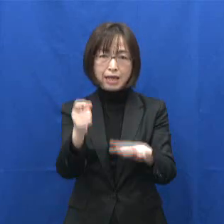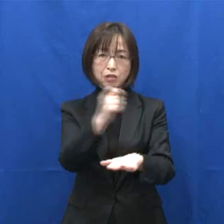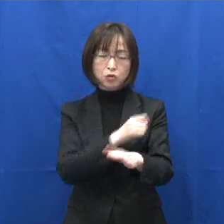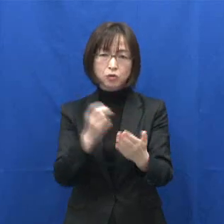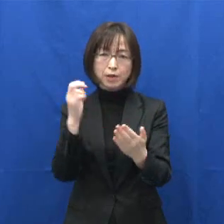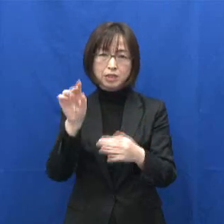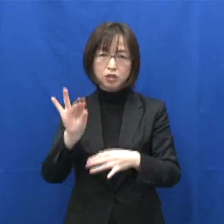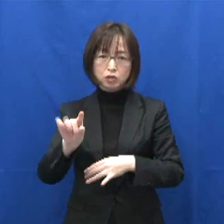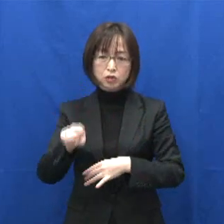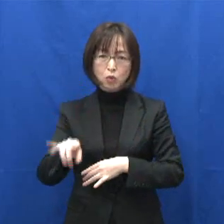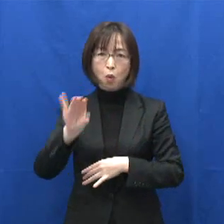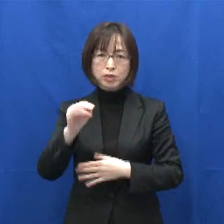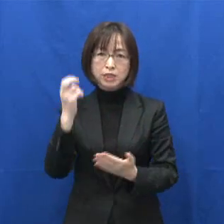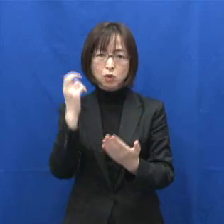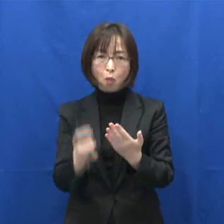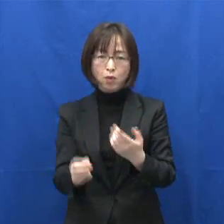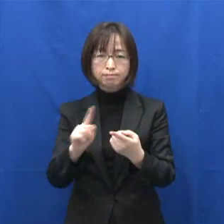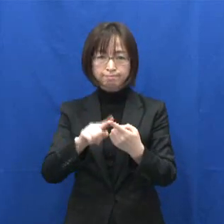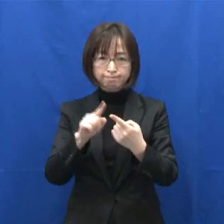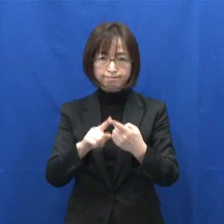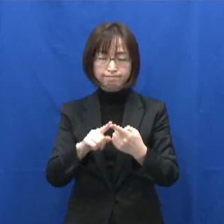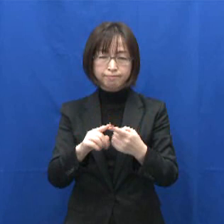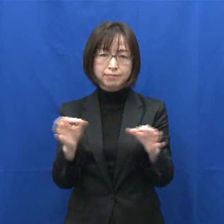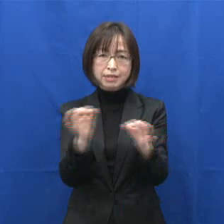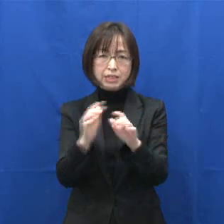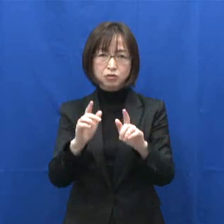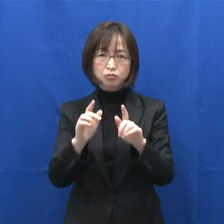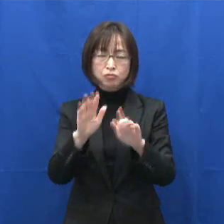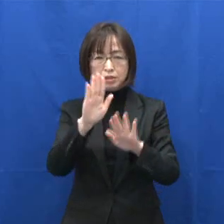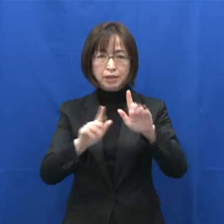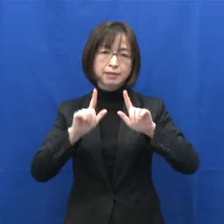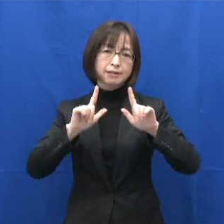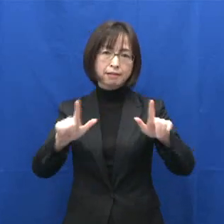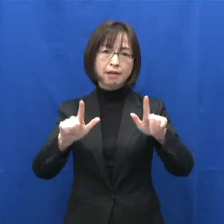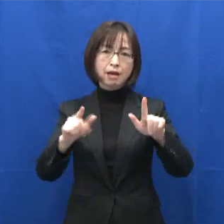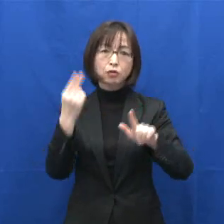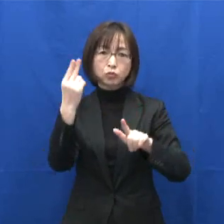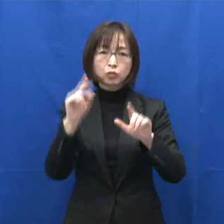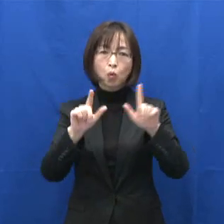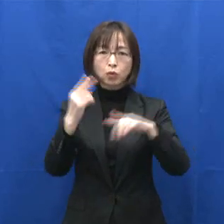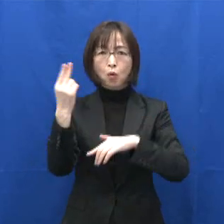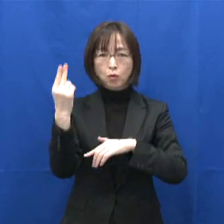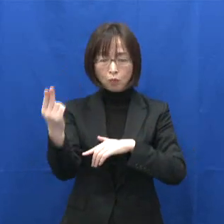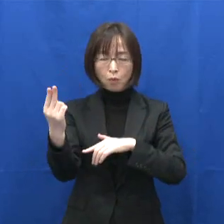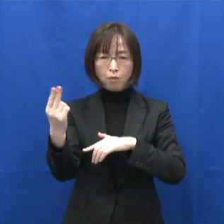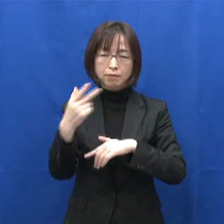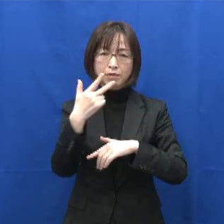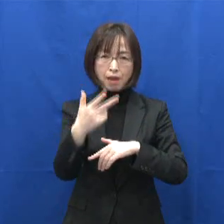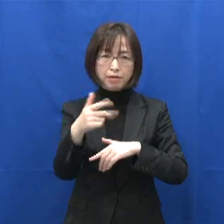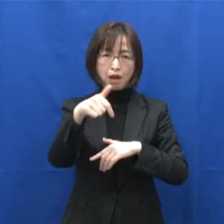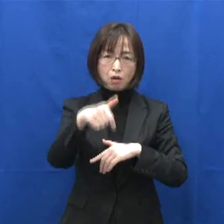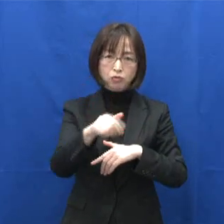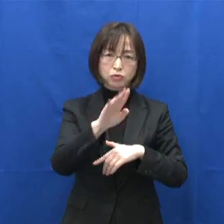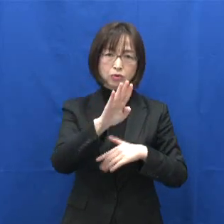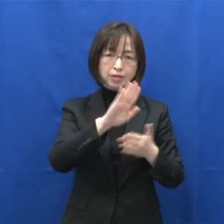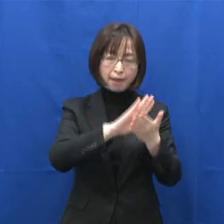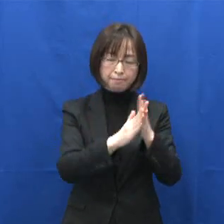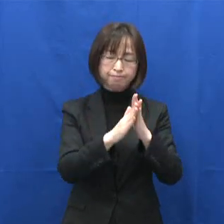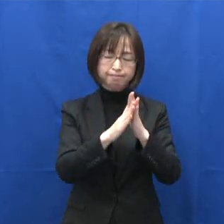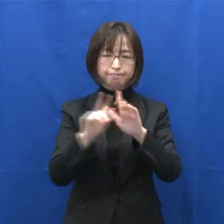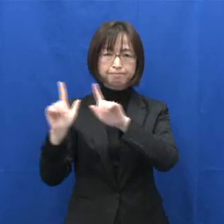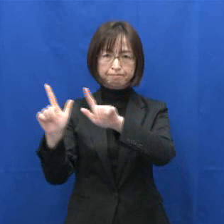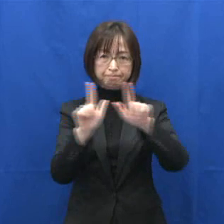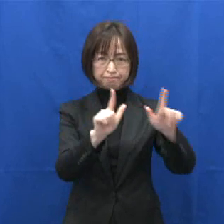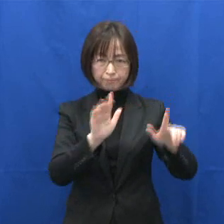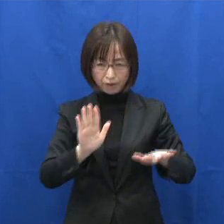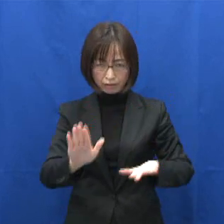づく緊急事態宣言が東京都を含む7都府県に発令をされ